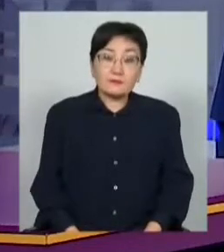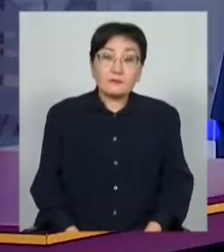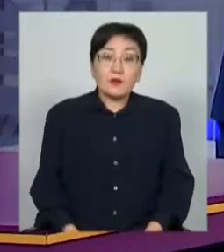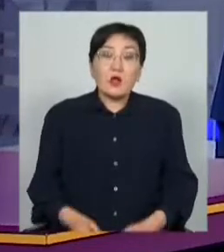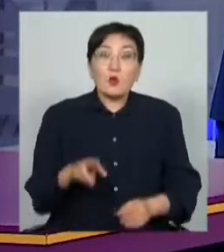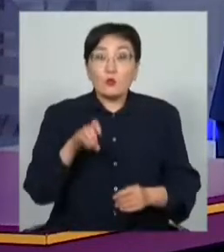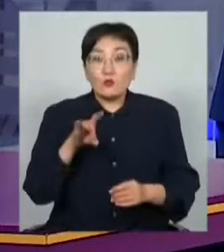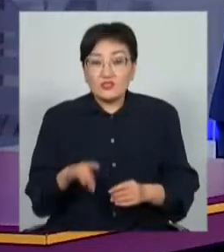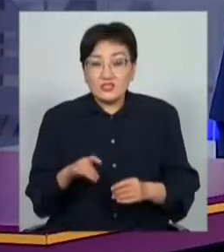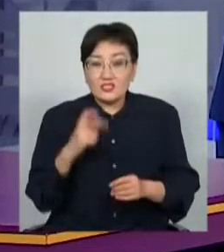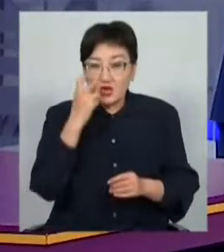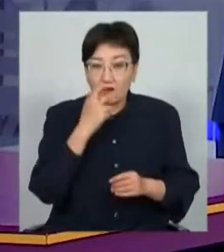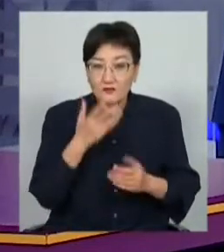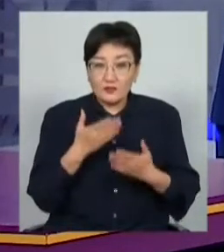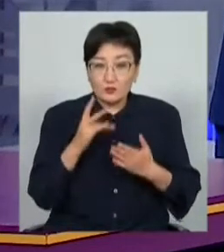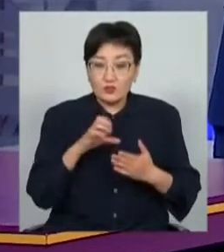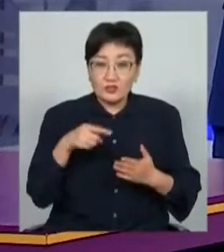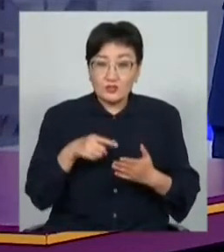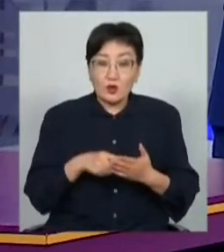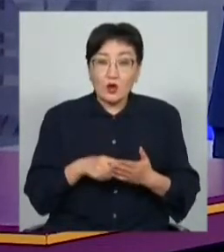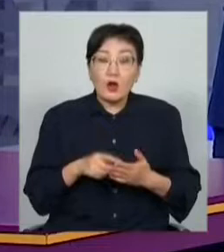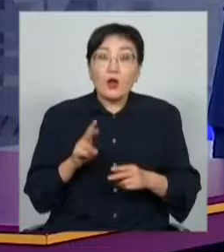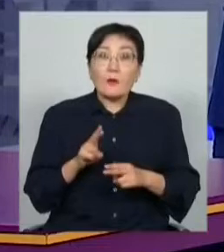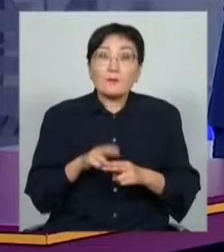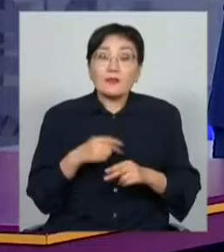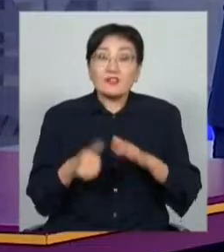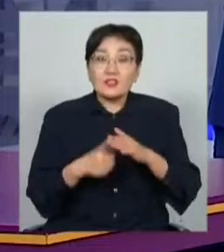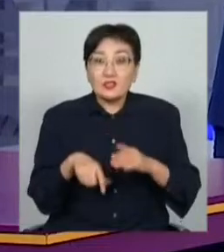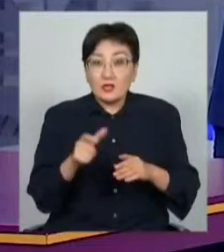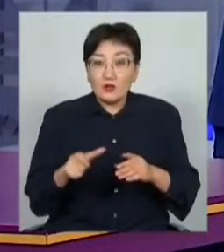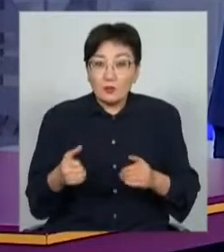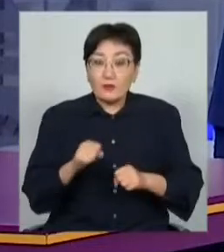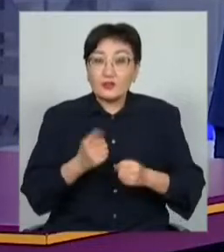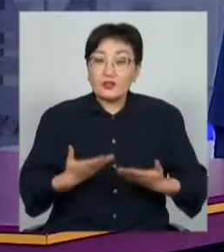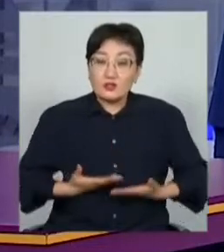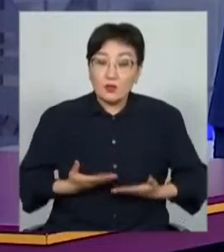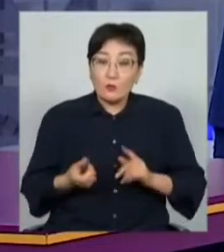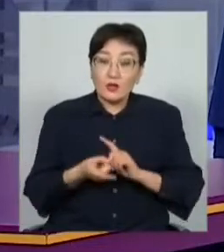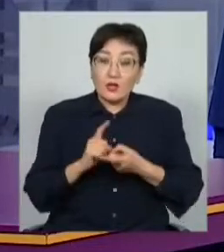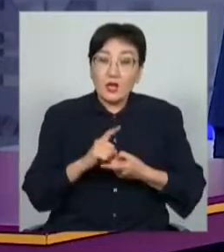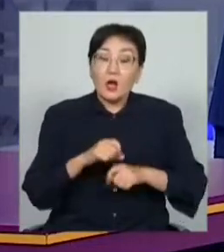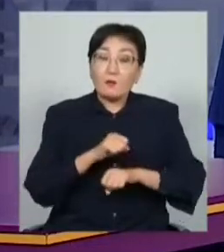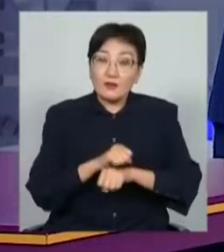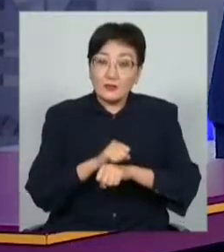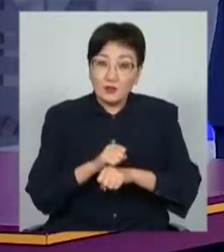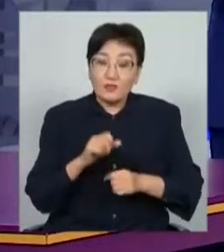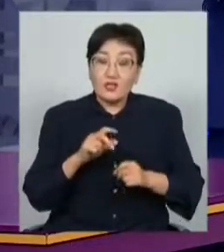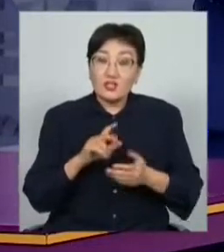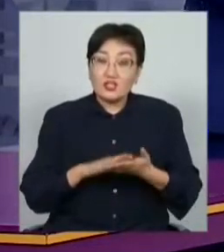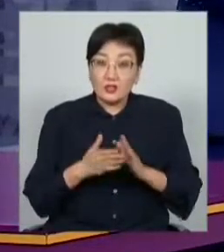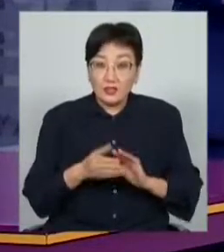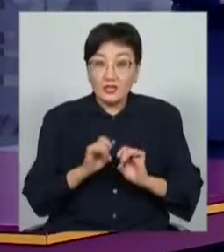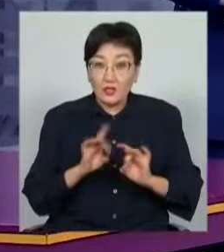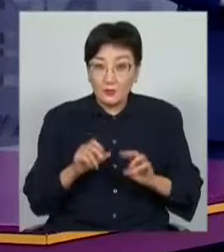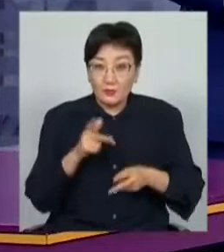Қоқыс пен қолаңса, елорда тұрғындары үйгейсіз жандардың мекеніне айналған автобус аялдамаларының жағдайына шағымдануда.